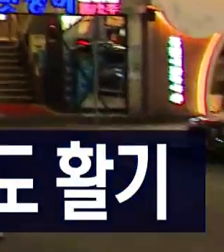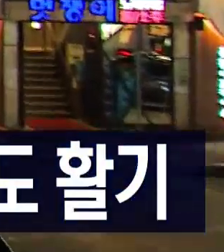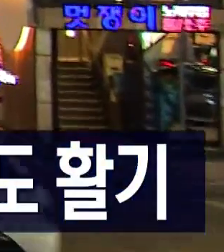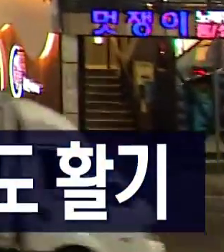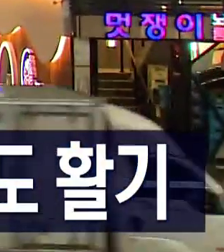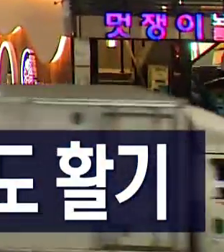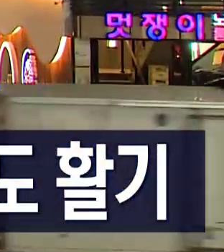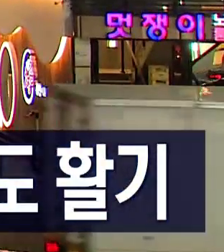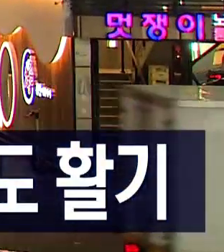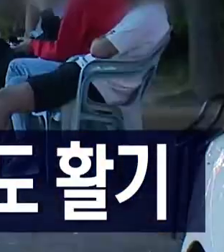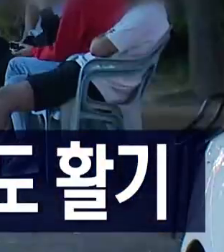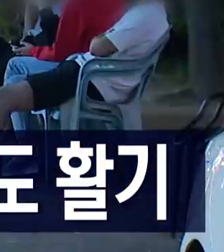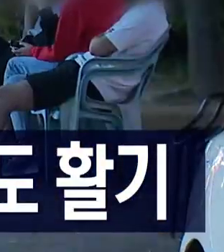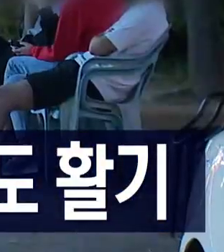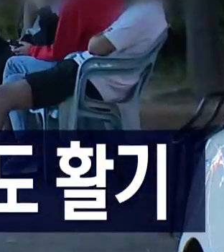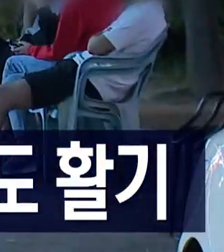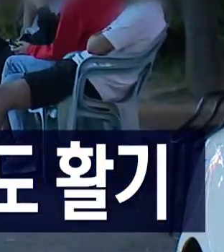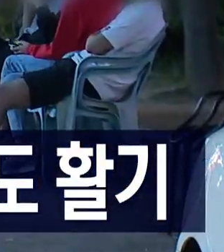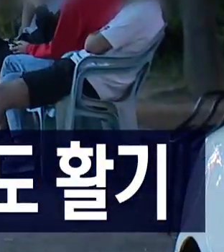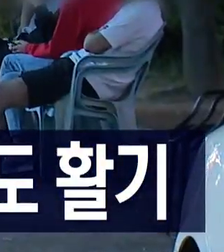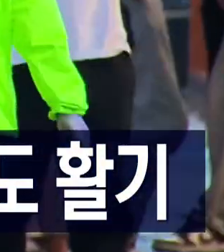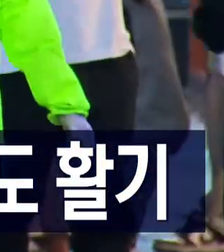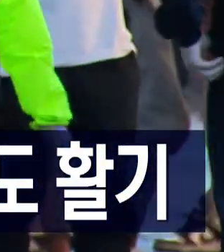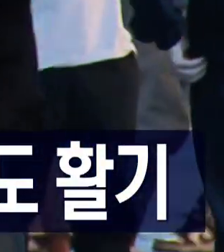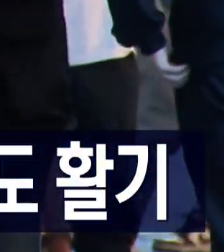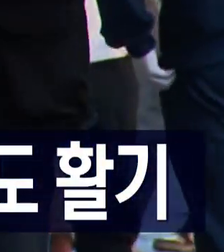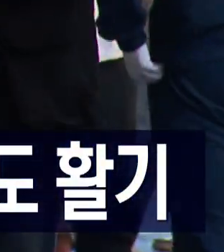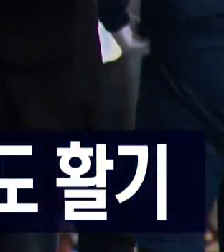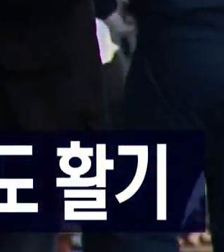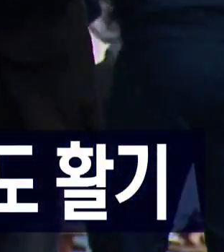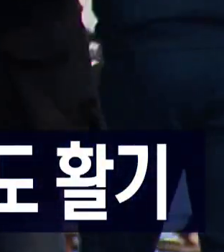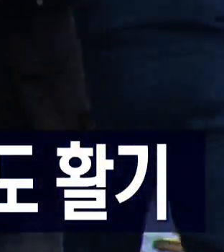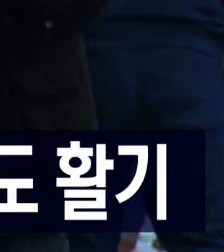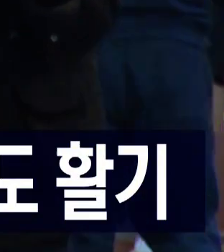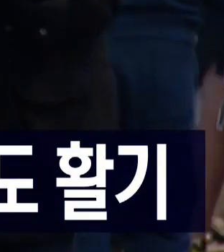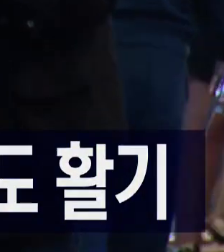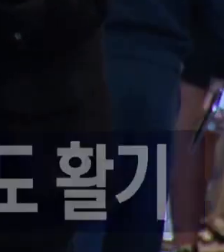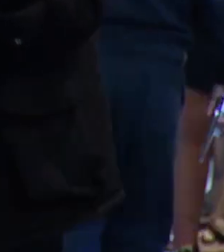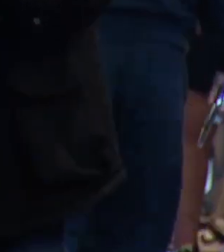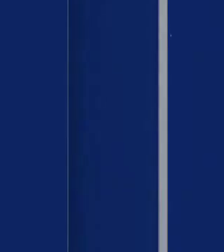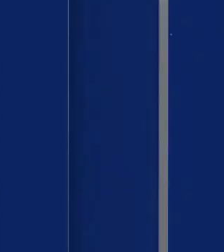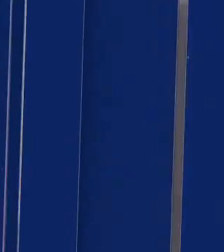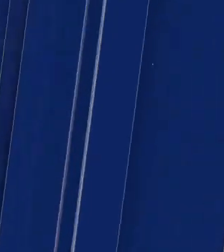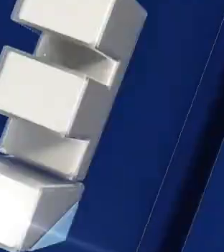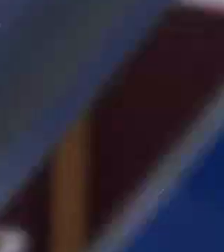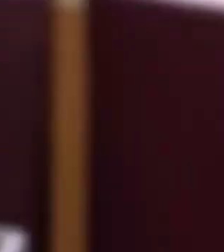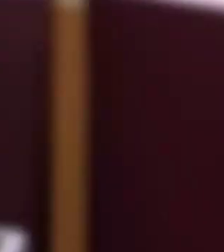2년여 만에 사회적 거리두기가 해제되면서 모처럼 늦은 밤에도 도심 곳곳이 활기를 띠고 있습니다.